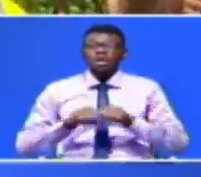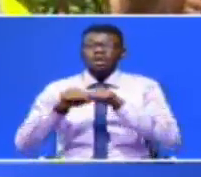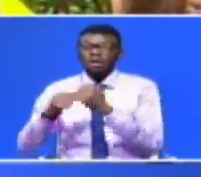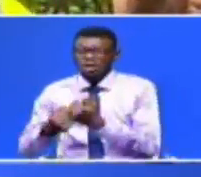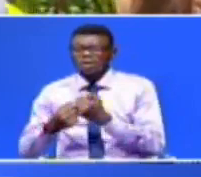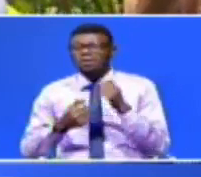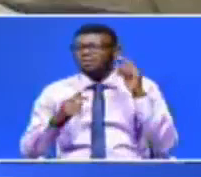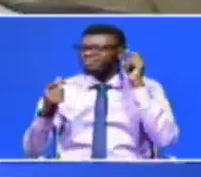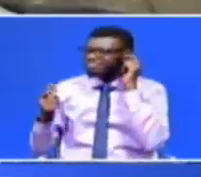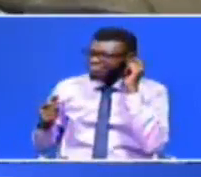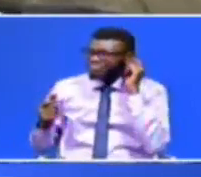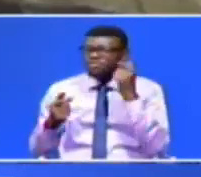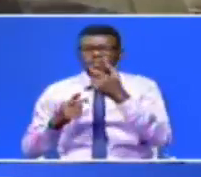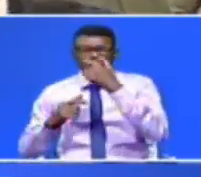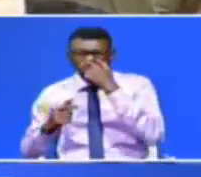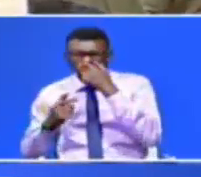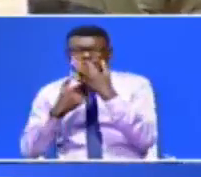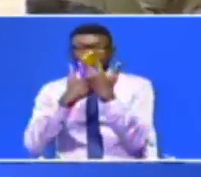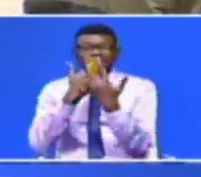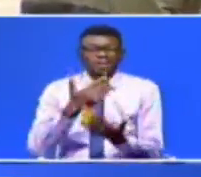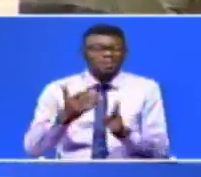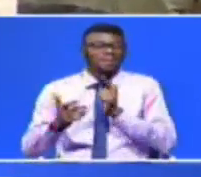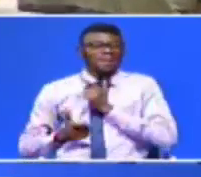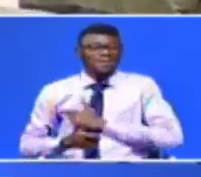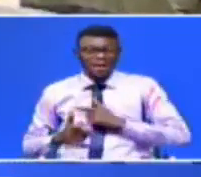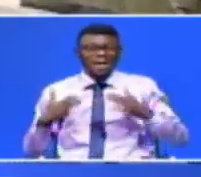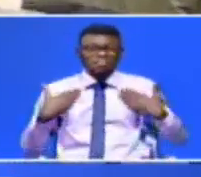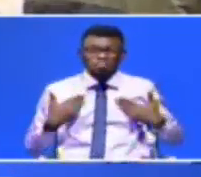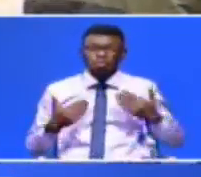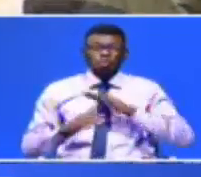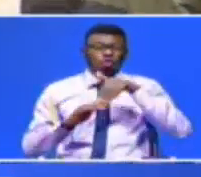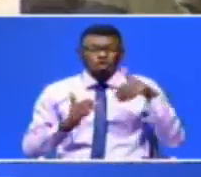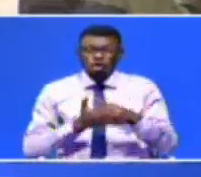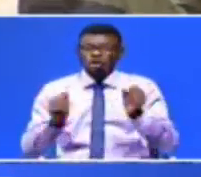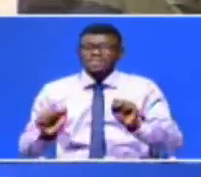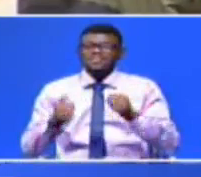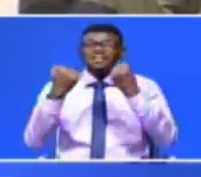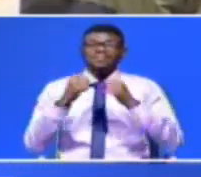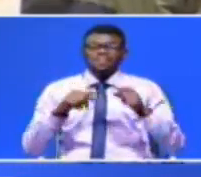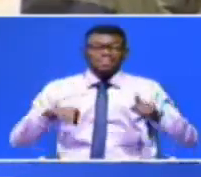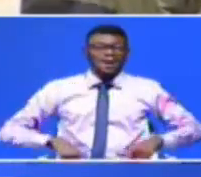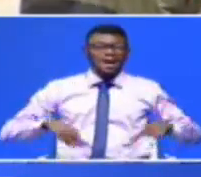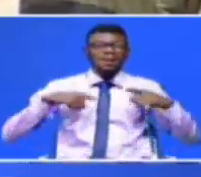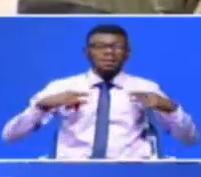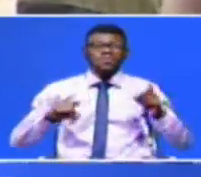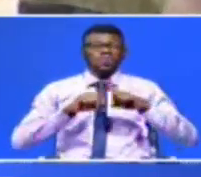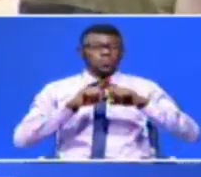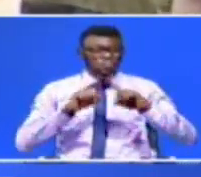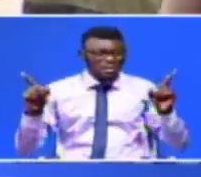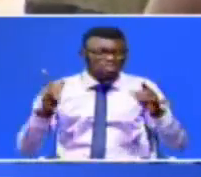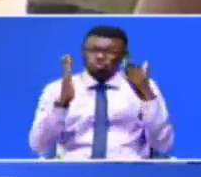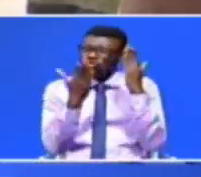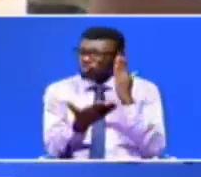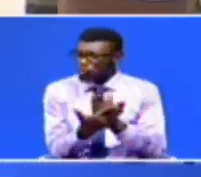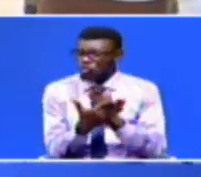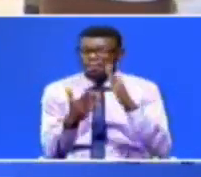na masikio mafua. Ni bahati tu kwamba kila mtu ameokolewa akiwa hai, lakini ingekuwa worse.